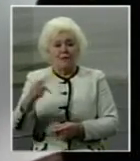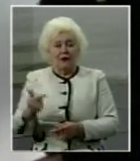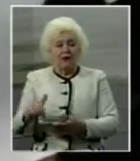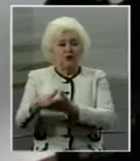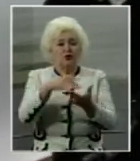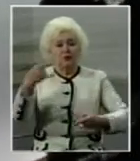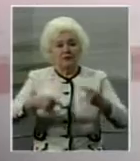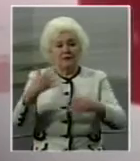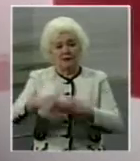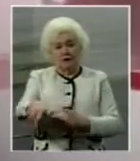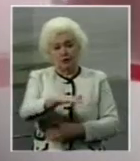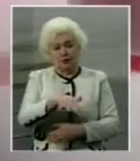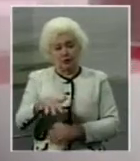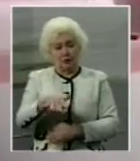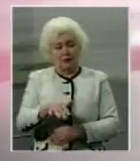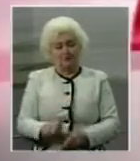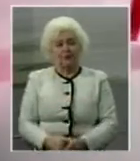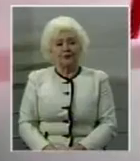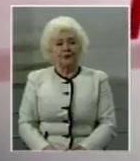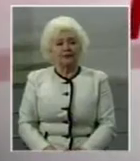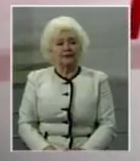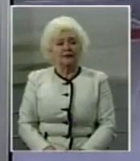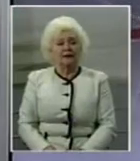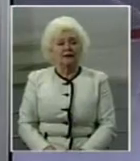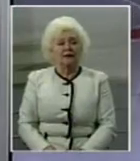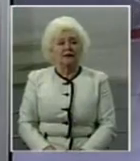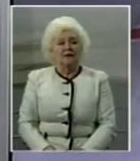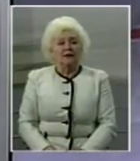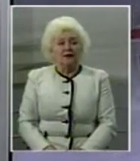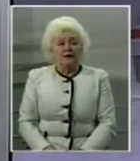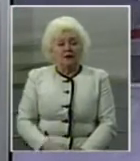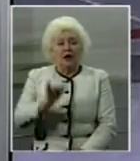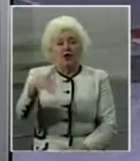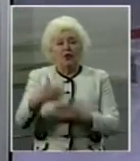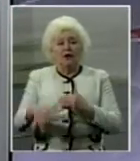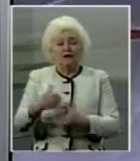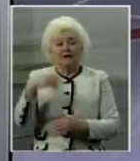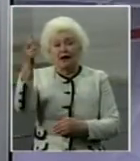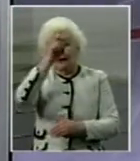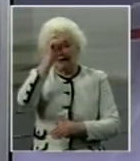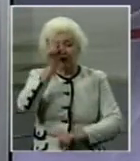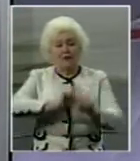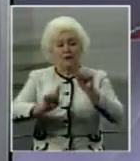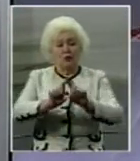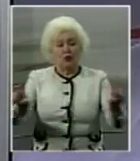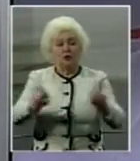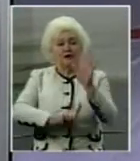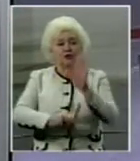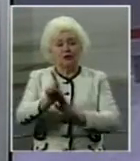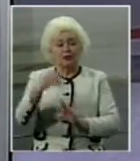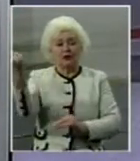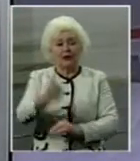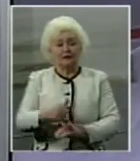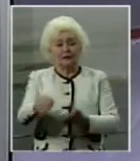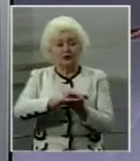Херсон. У Херсонському державному університеті розпочався